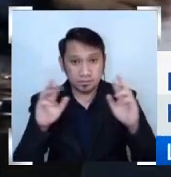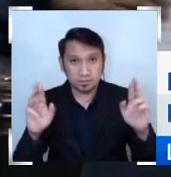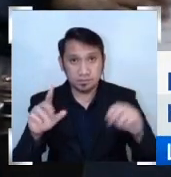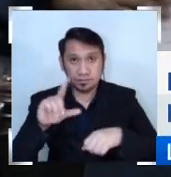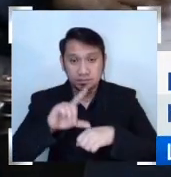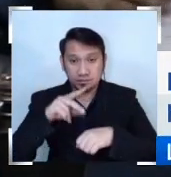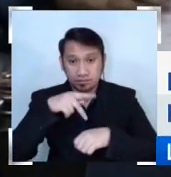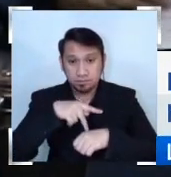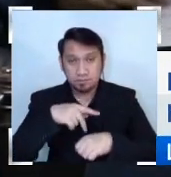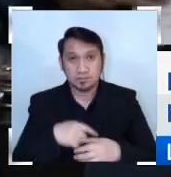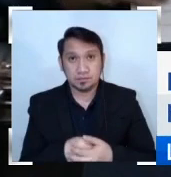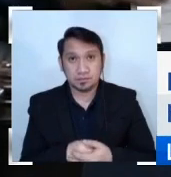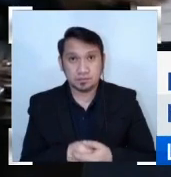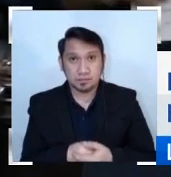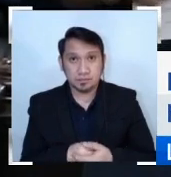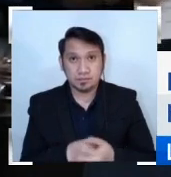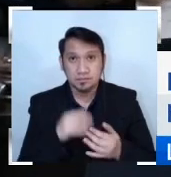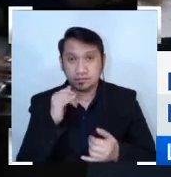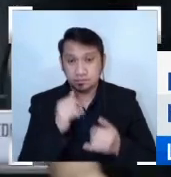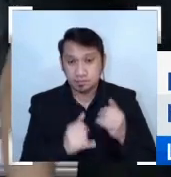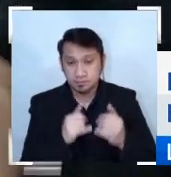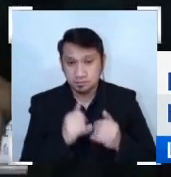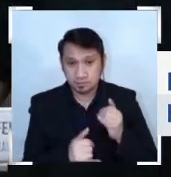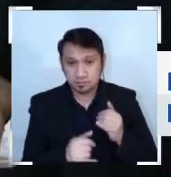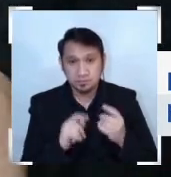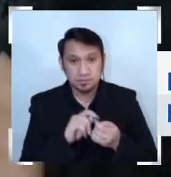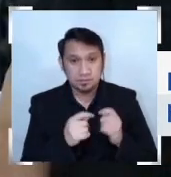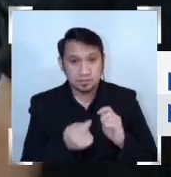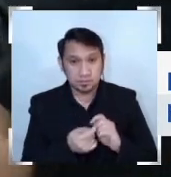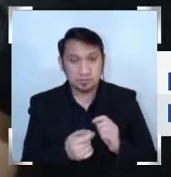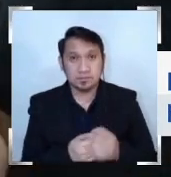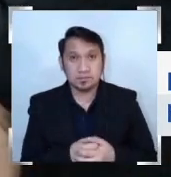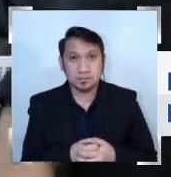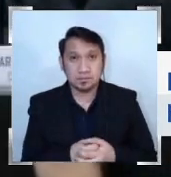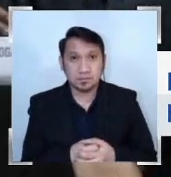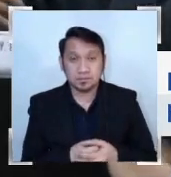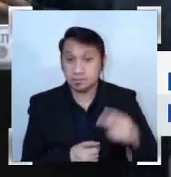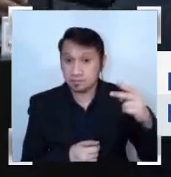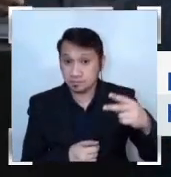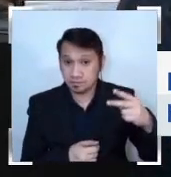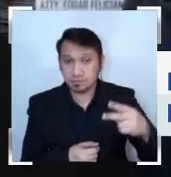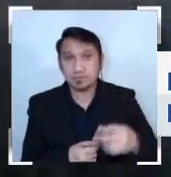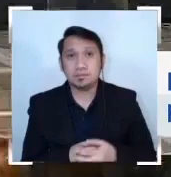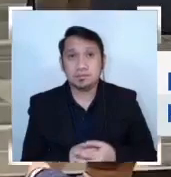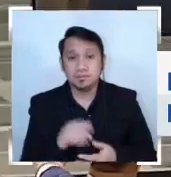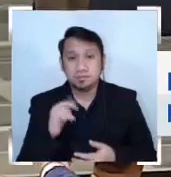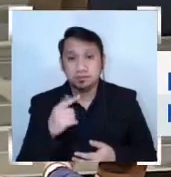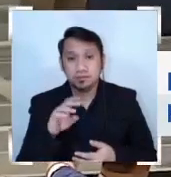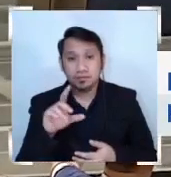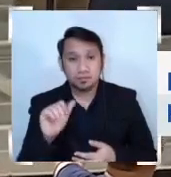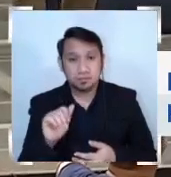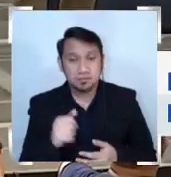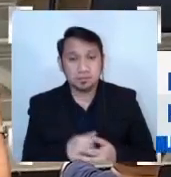Ito ang ikatlo at huling termino ni Mayor Imelda. Ikalawang termino naman ito ni Aguilar Neri.